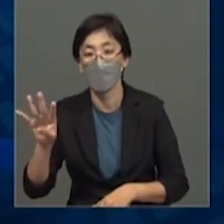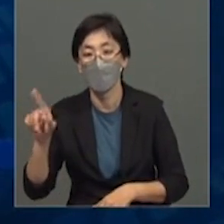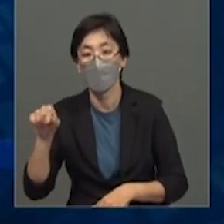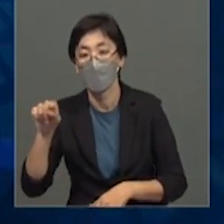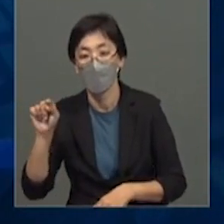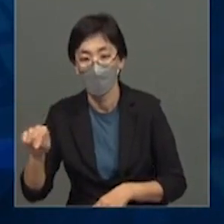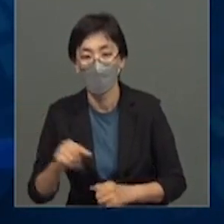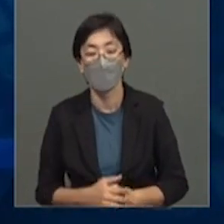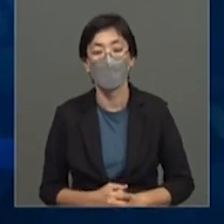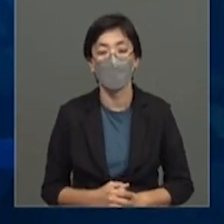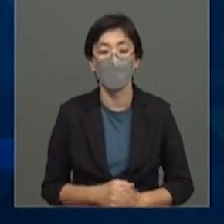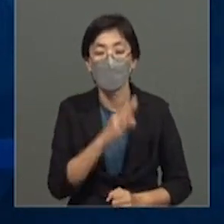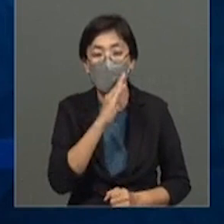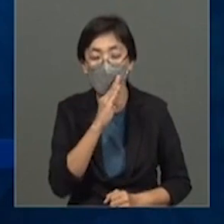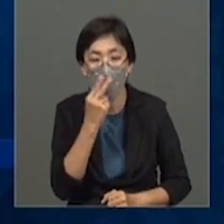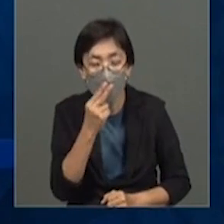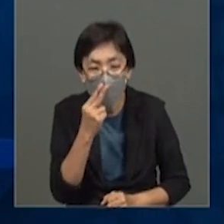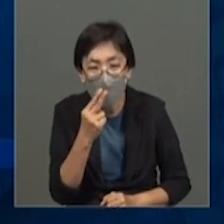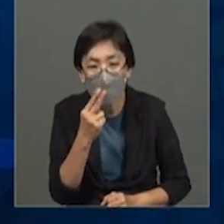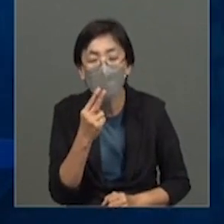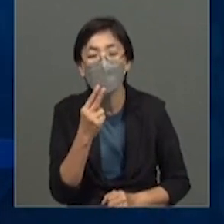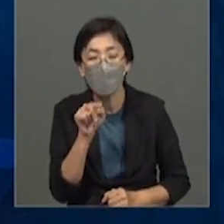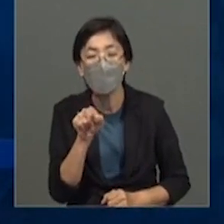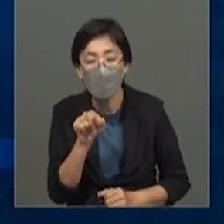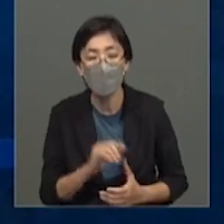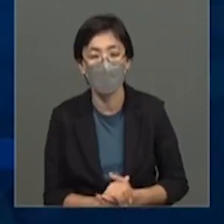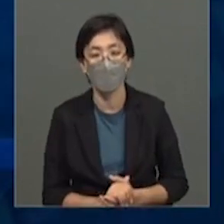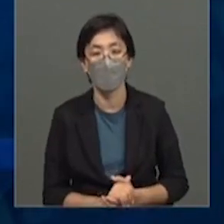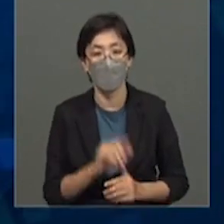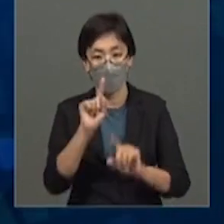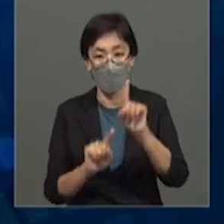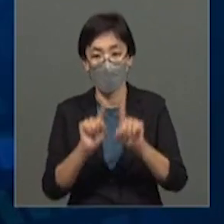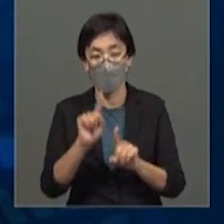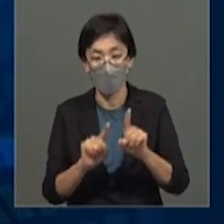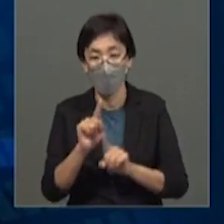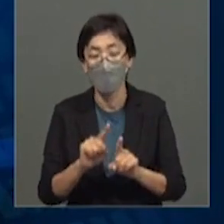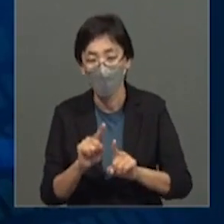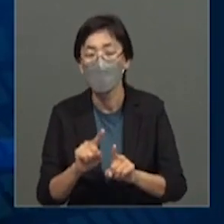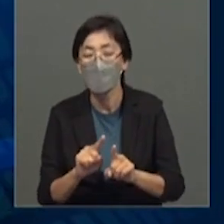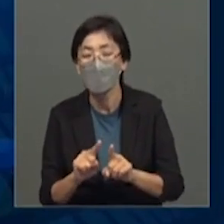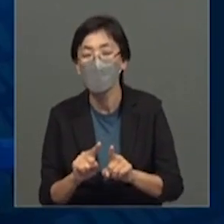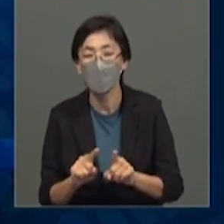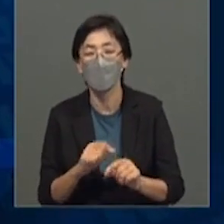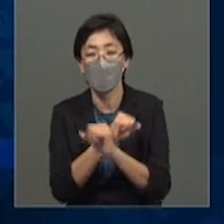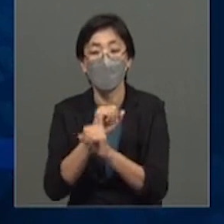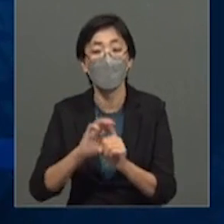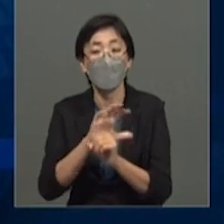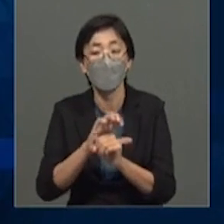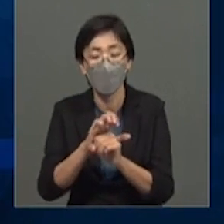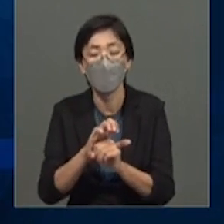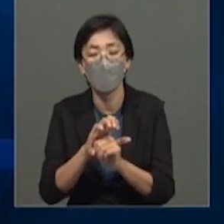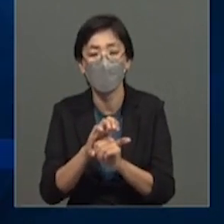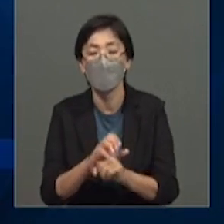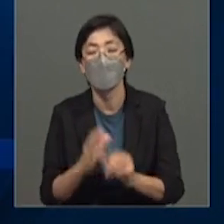76.24% ดังนั้นเนี่ยเมื่อพิจารณาความพร้อมหลังจากการประเมินไทยสต็อปโควิด plus ไปแล้วร่วมกับการ